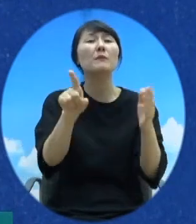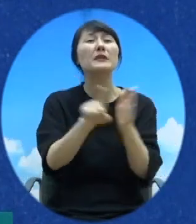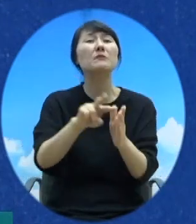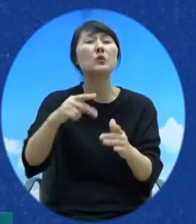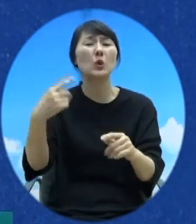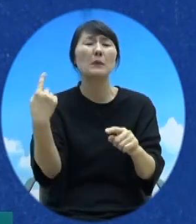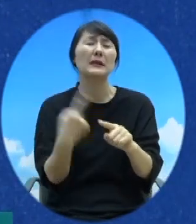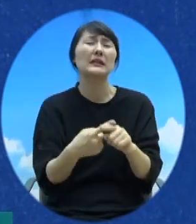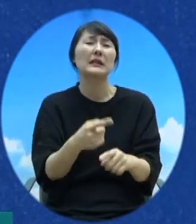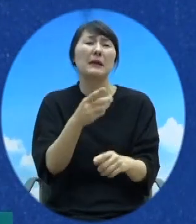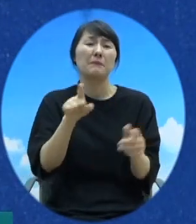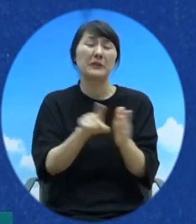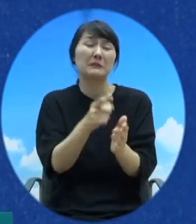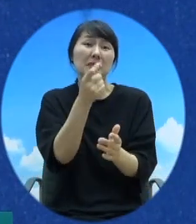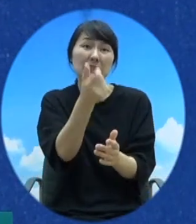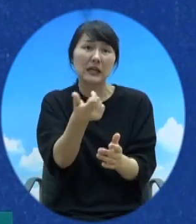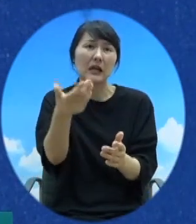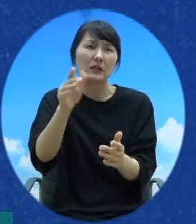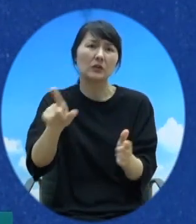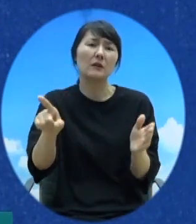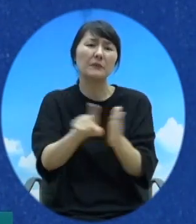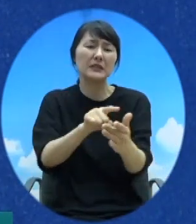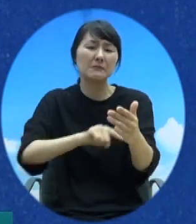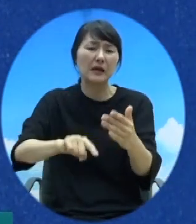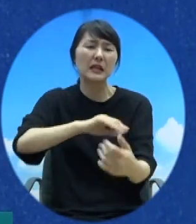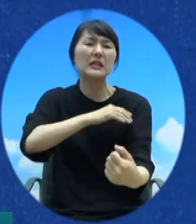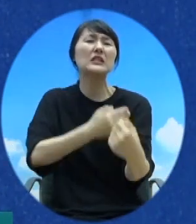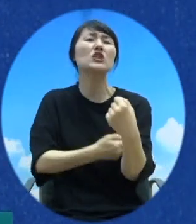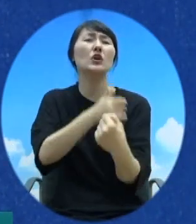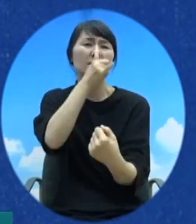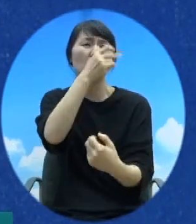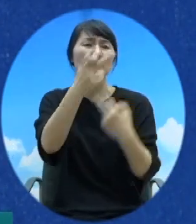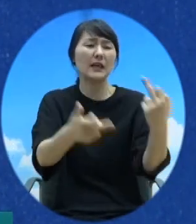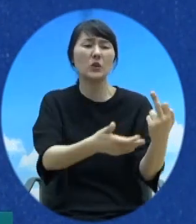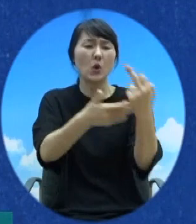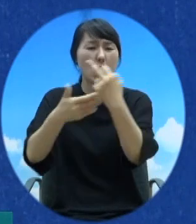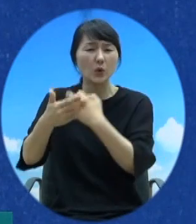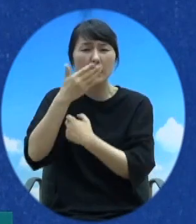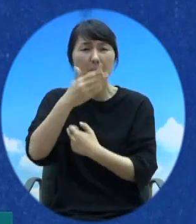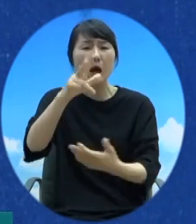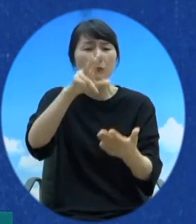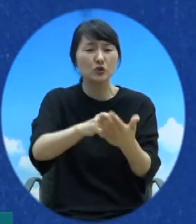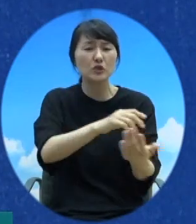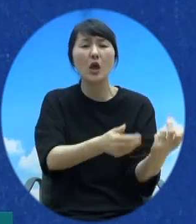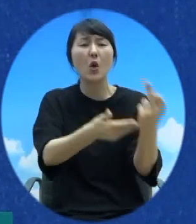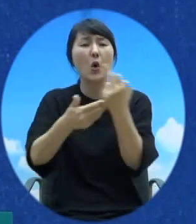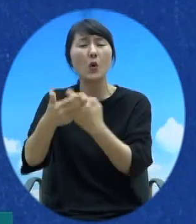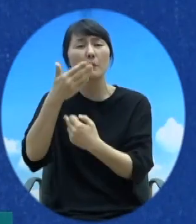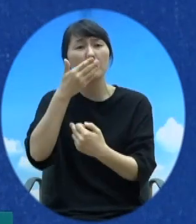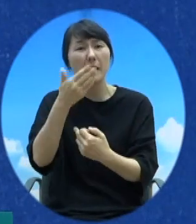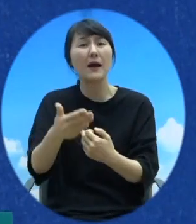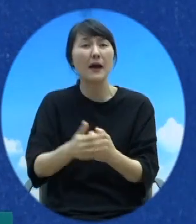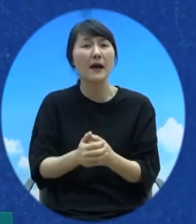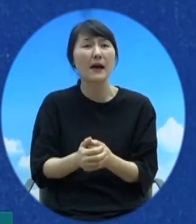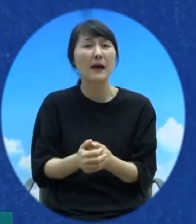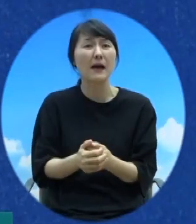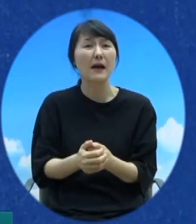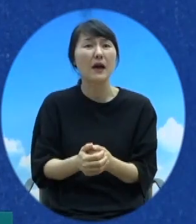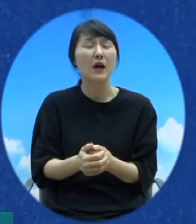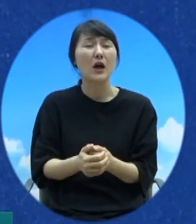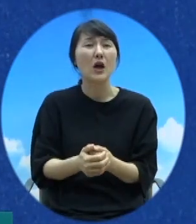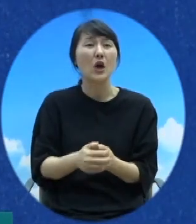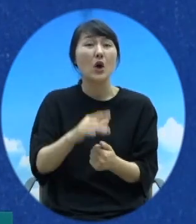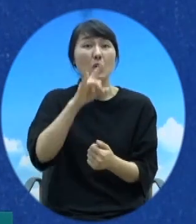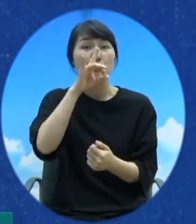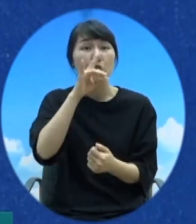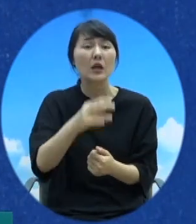것일지라도 믿음은 역사하는 힘이 있어서 산도 옮기고 문제도 옮기고 못할